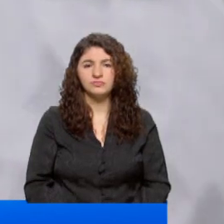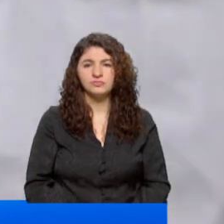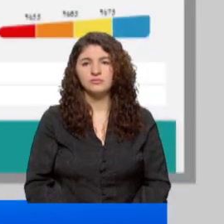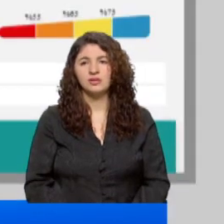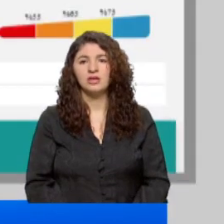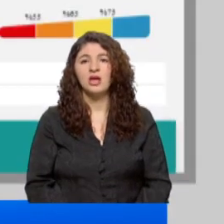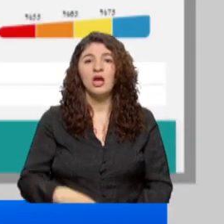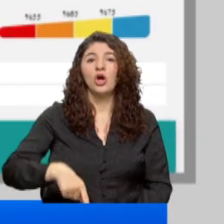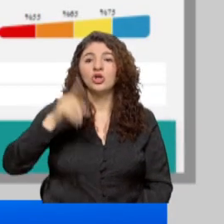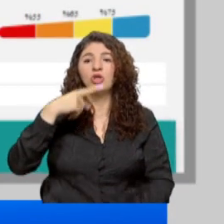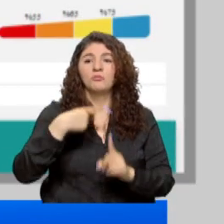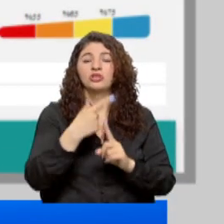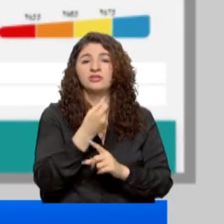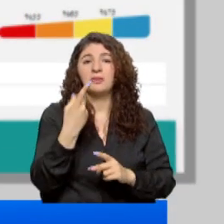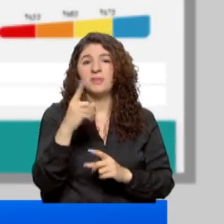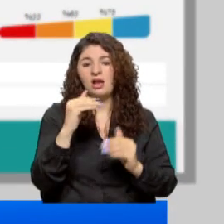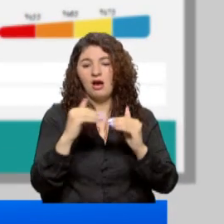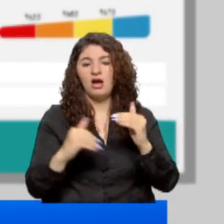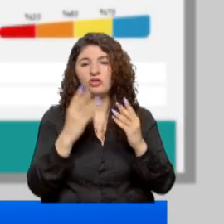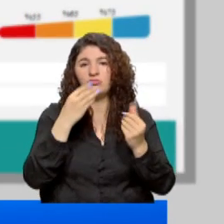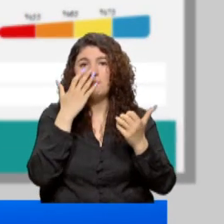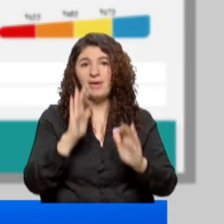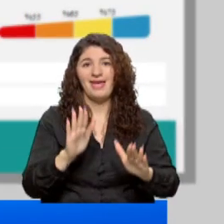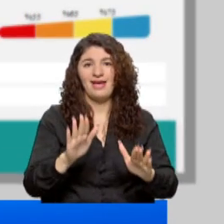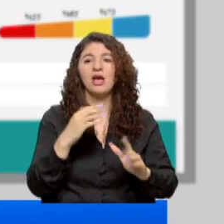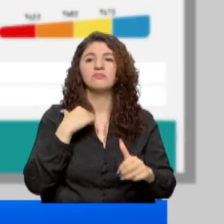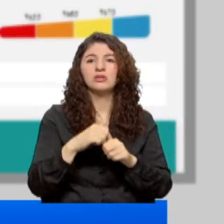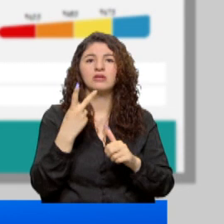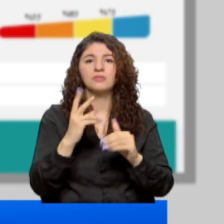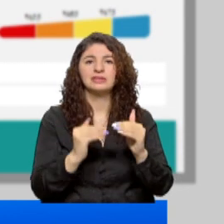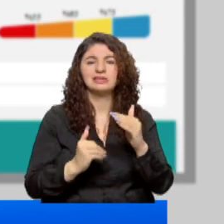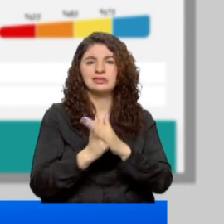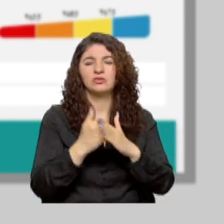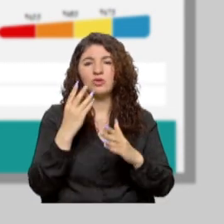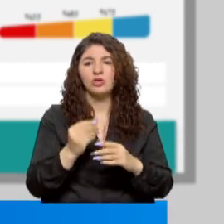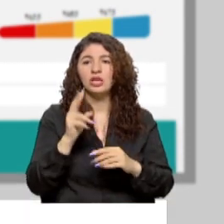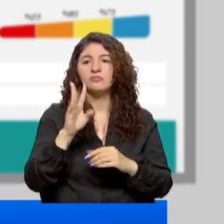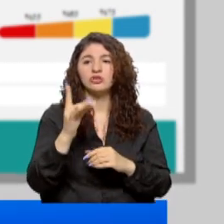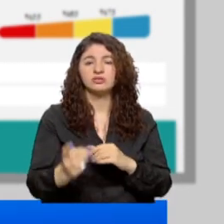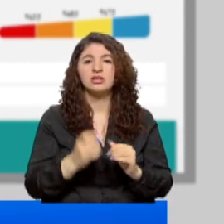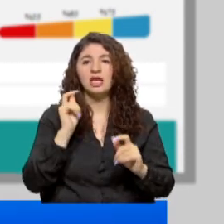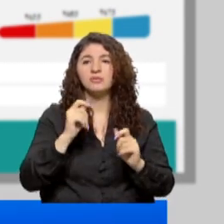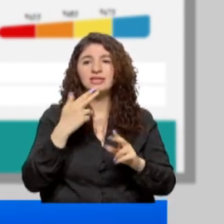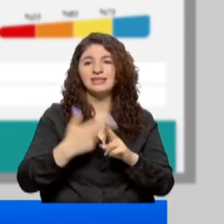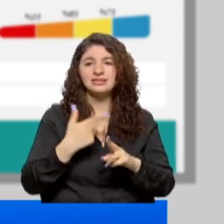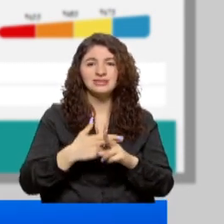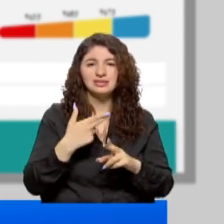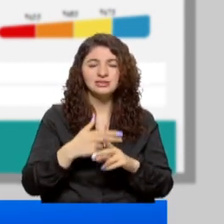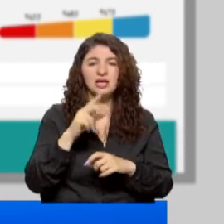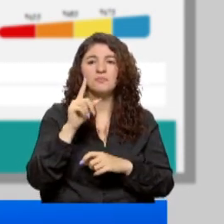bu günlük vaka sayısının binin altına düşmesi beklenirken yeniden iki binlere yaklaştı 24 saat yapılan